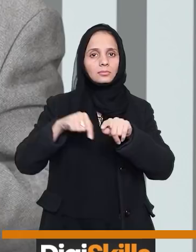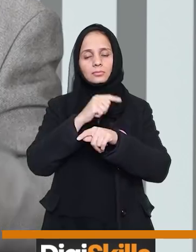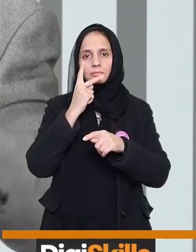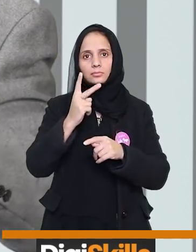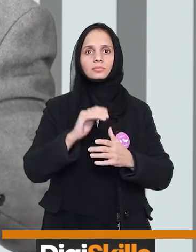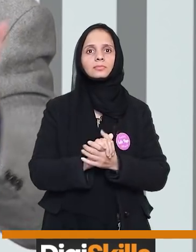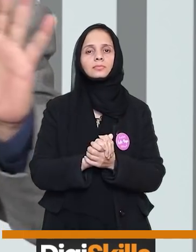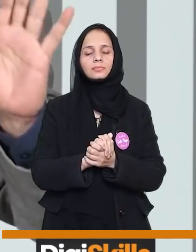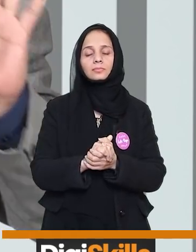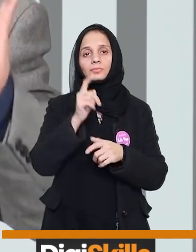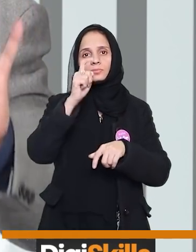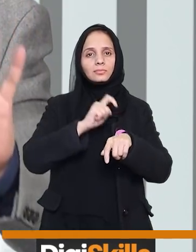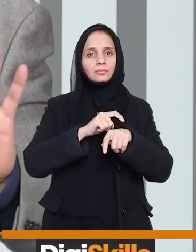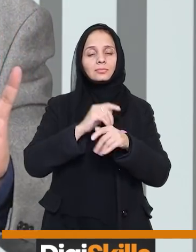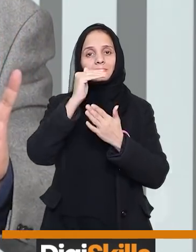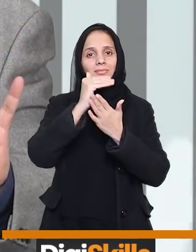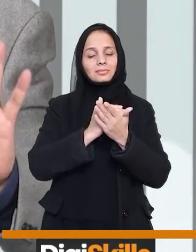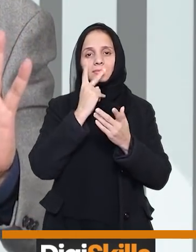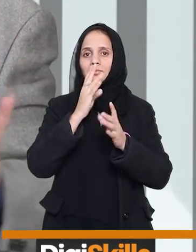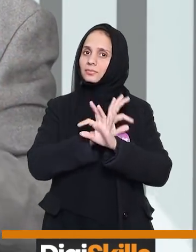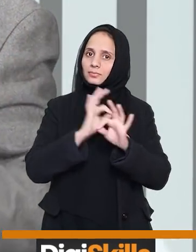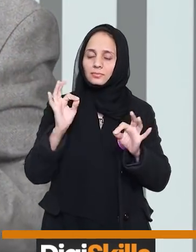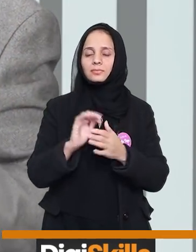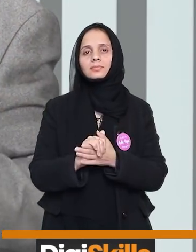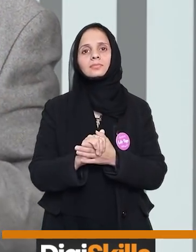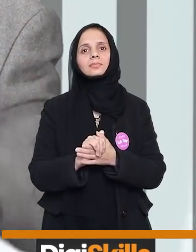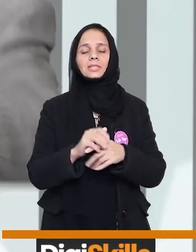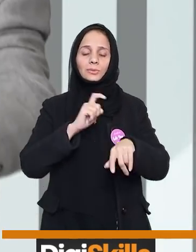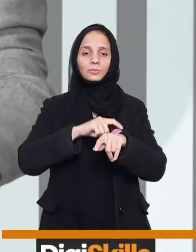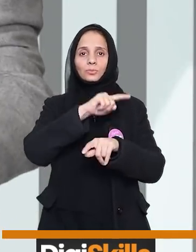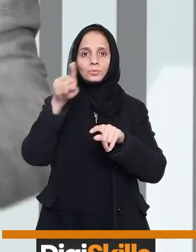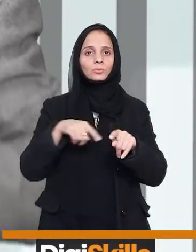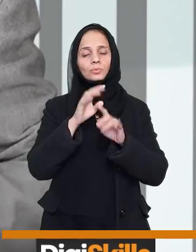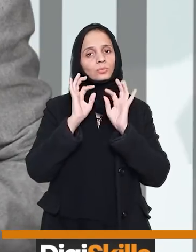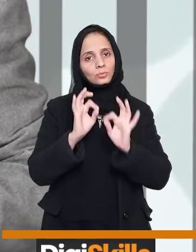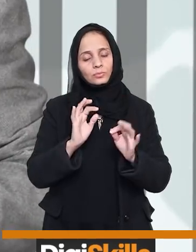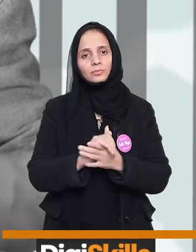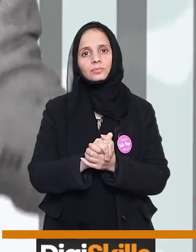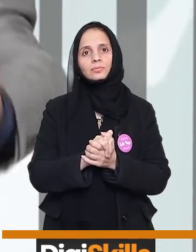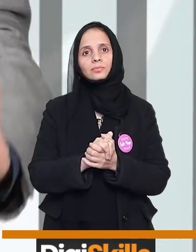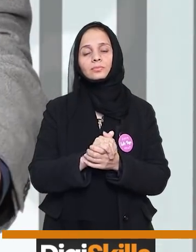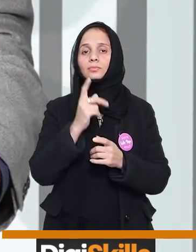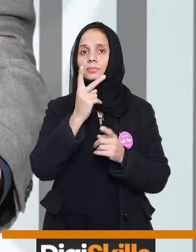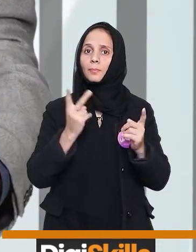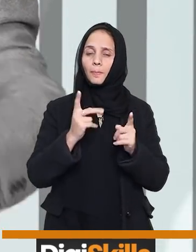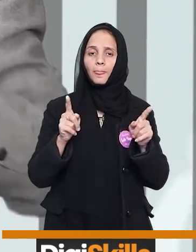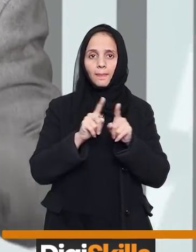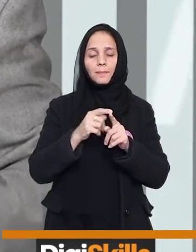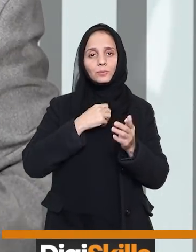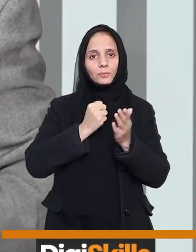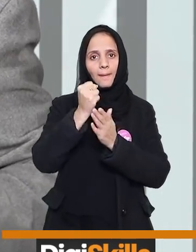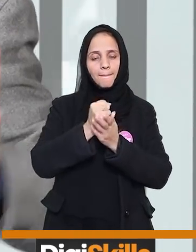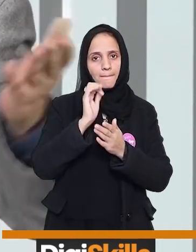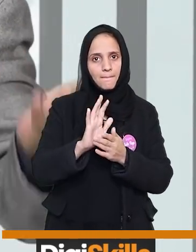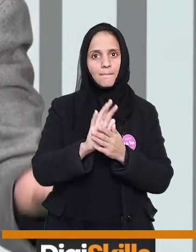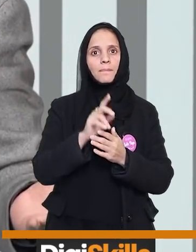دیجیے. اور جب آپ ایک ٹائم لائن رکھتے ہیں کہ میں نے یہ پرٹیکولر اسکل اتنے ٹائم پیریڈ میں یہ میرا گول سیٹ ہو گیا ہے،